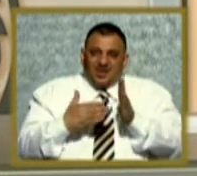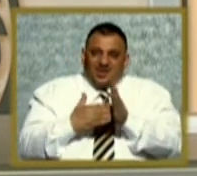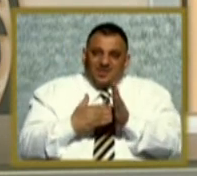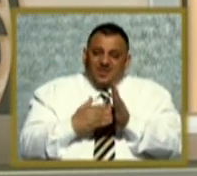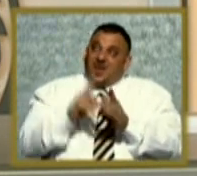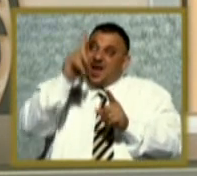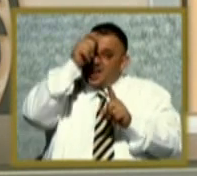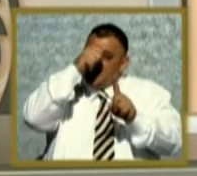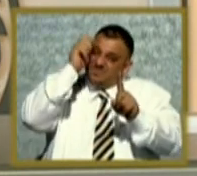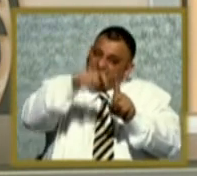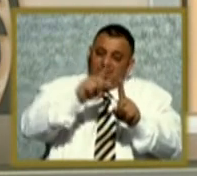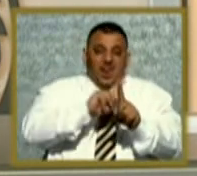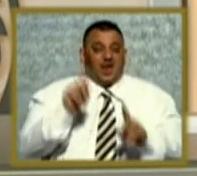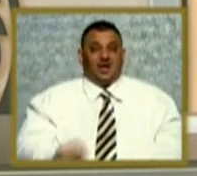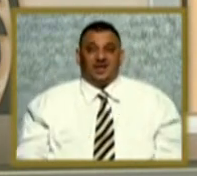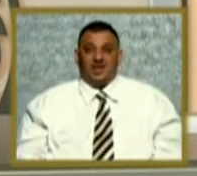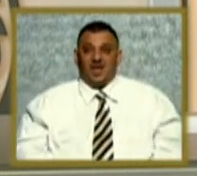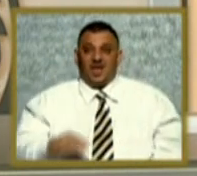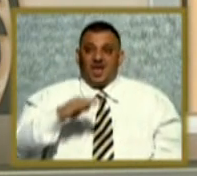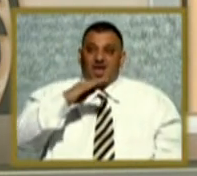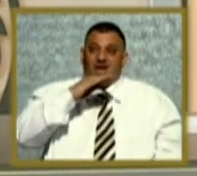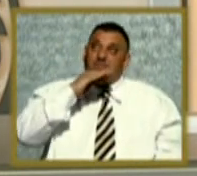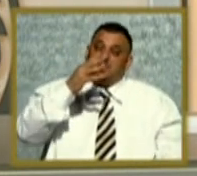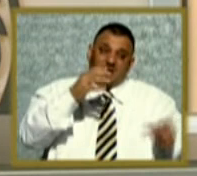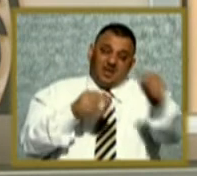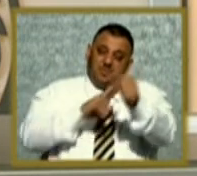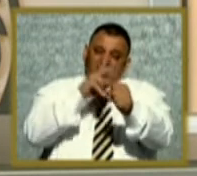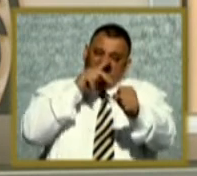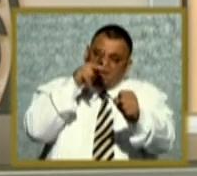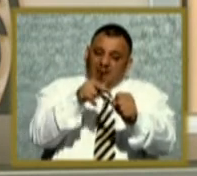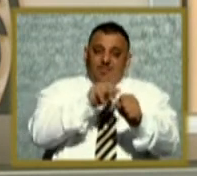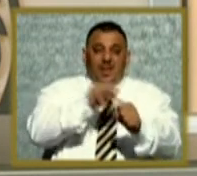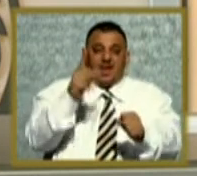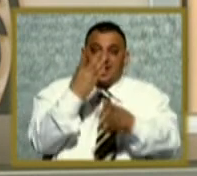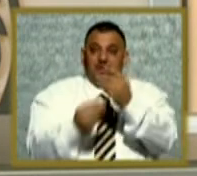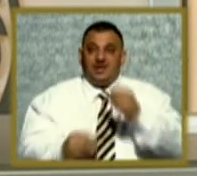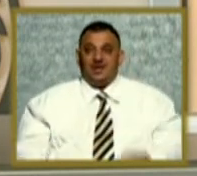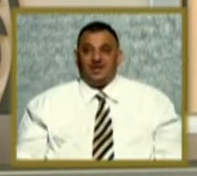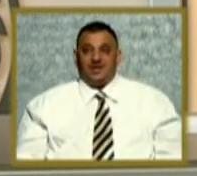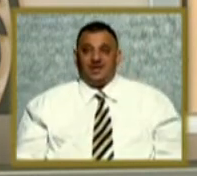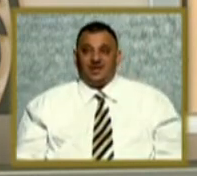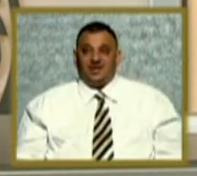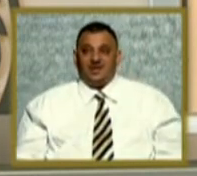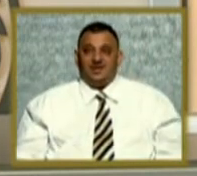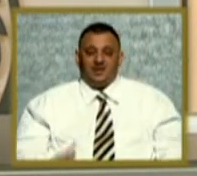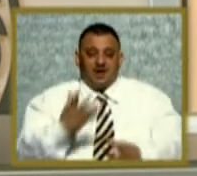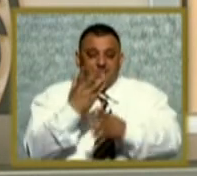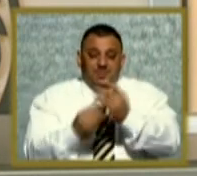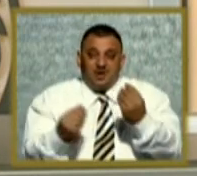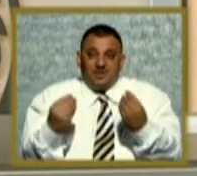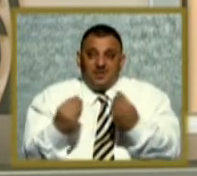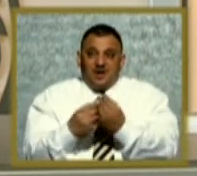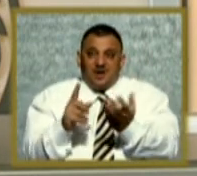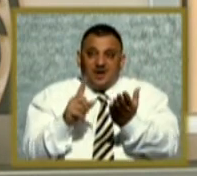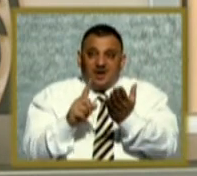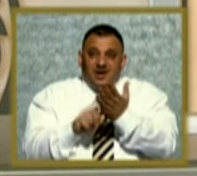عليك أو أن تكون بين يدي الله ظالما لأولادك، حتى مهما بلغ من الأولاد، من أنت واضح